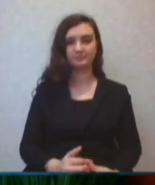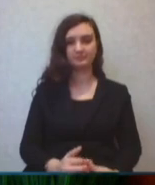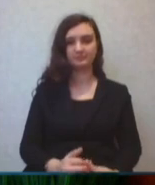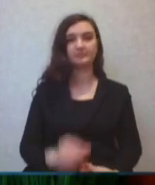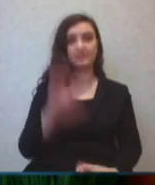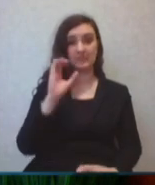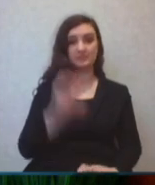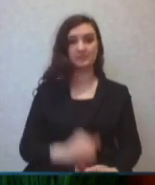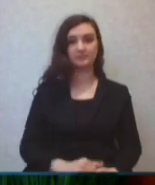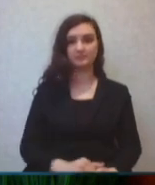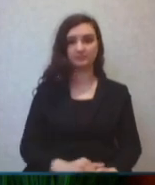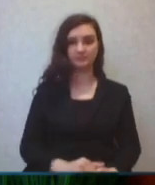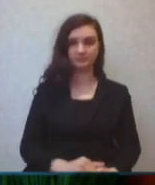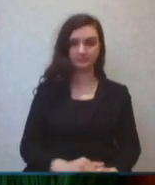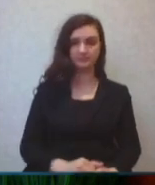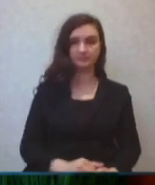გისმენთ, ეთერში ხართ.